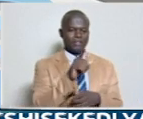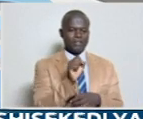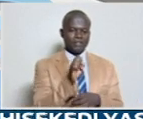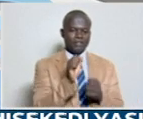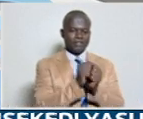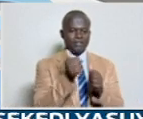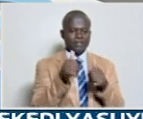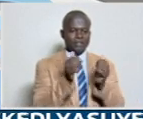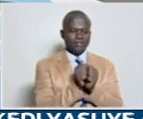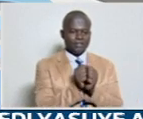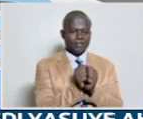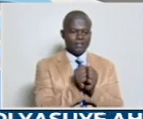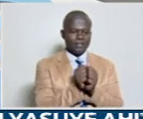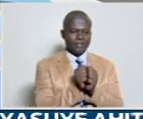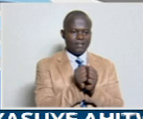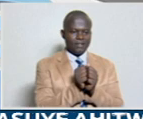yagiye akinira.